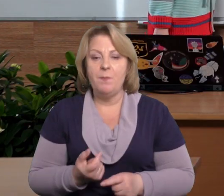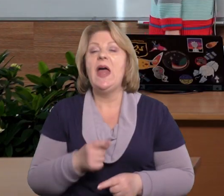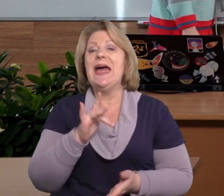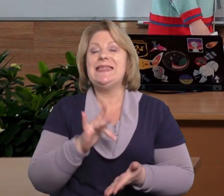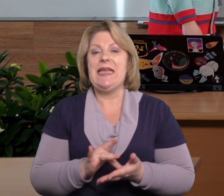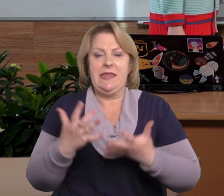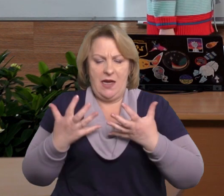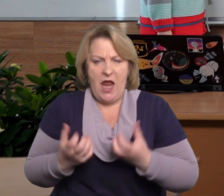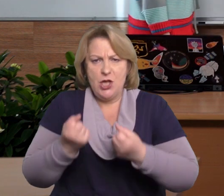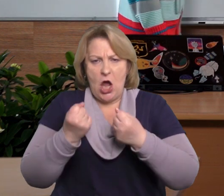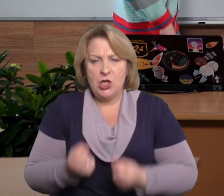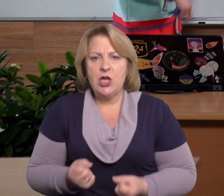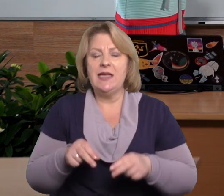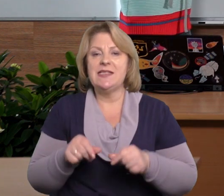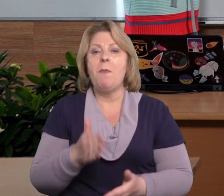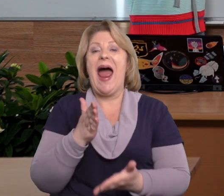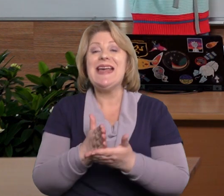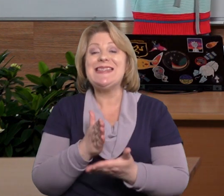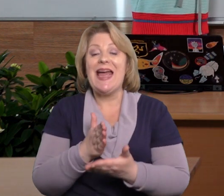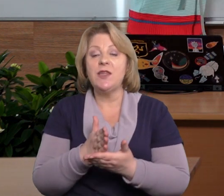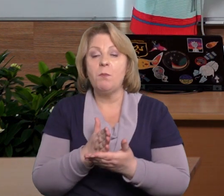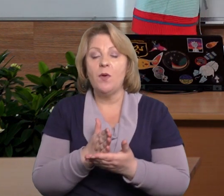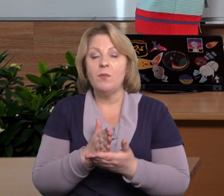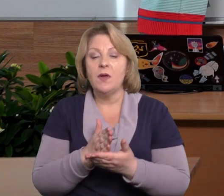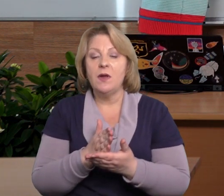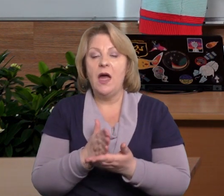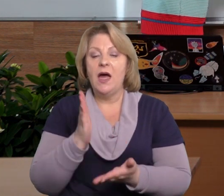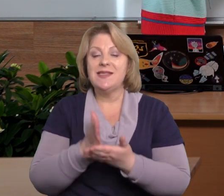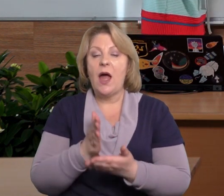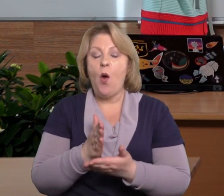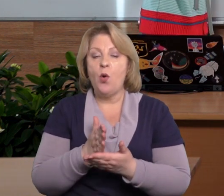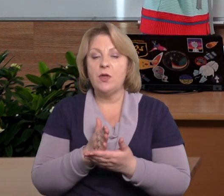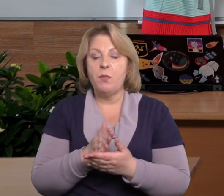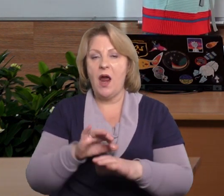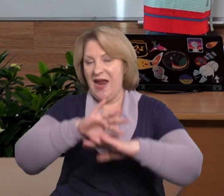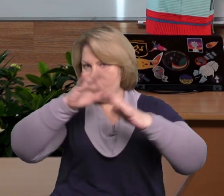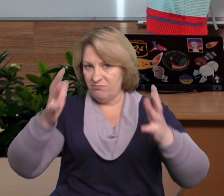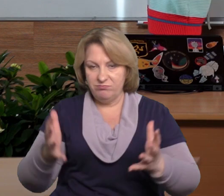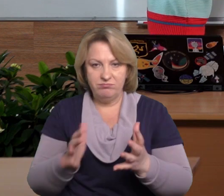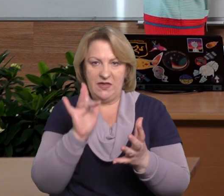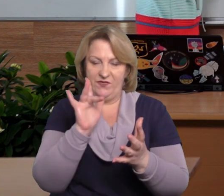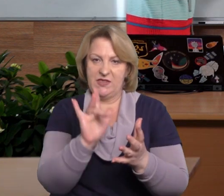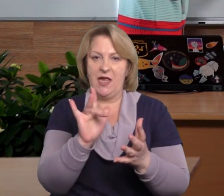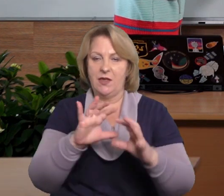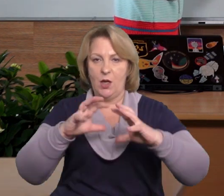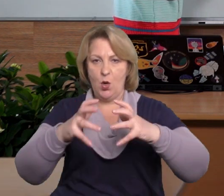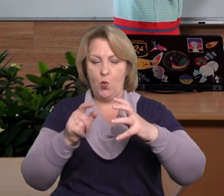центр тяжіння Землі знаходиться якби в геометричному сфері, в геометричному центрі кулі.